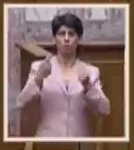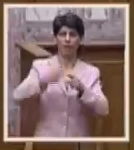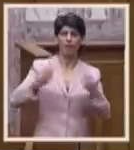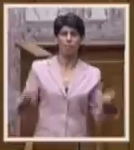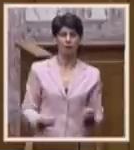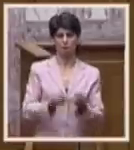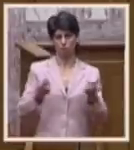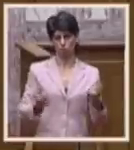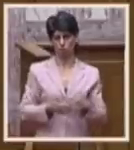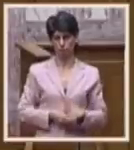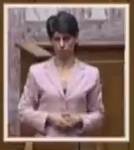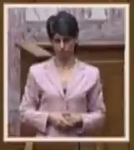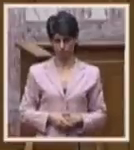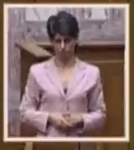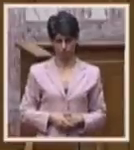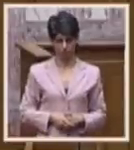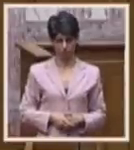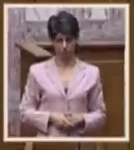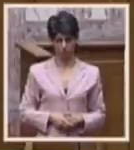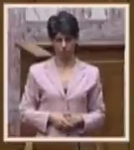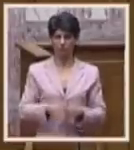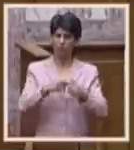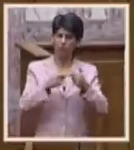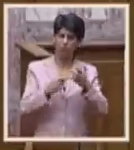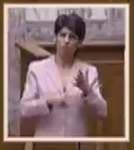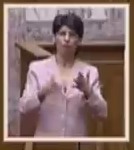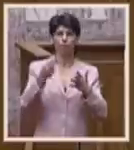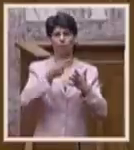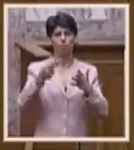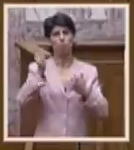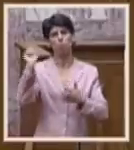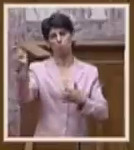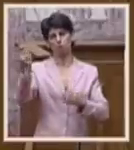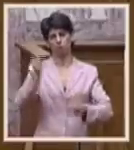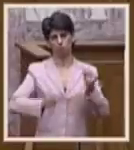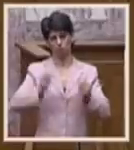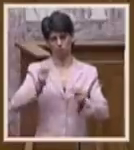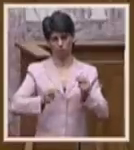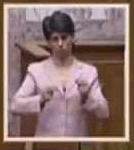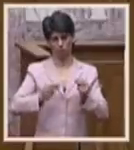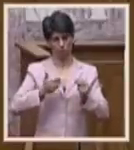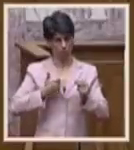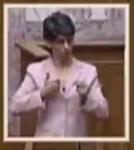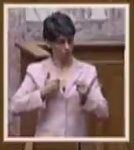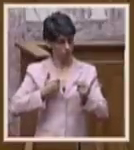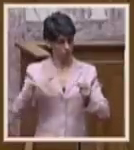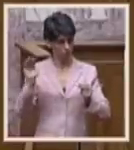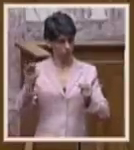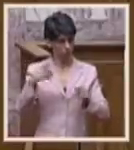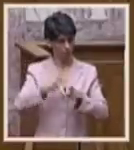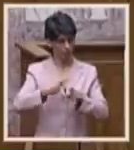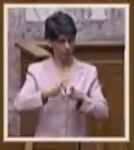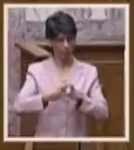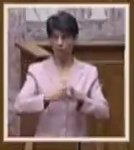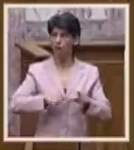παραγωγή. Αυτά είναι πρωτίστως πολιτικά προβλήματα. Εμείς κληθήκαμε από τον ελληνικό λαό πρώτιστα